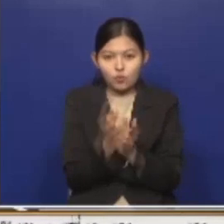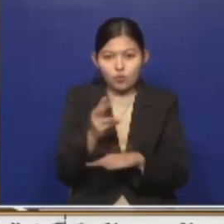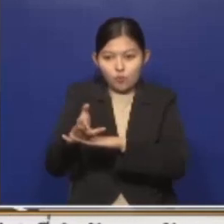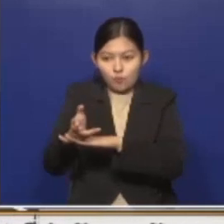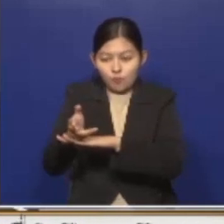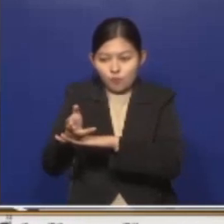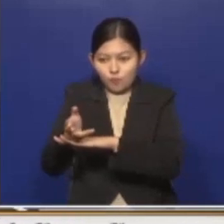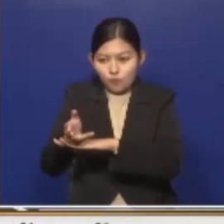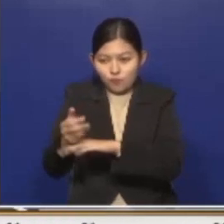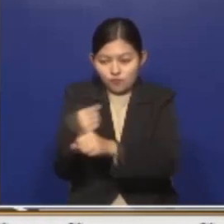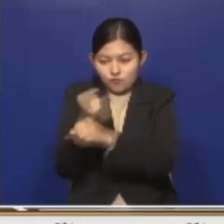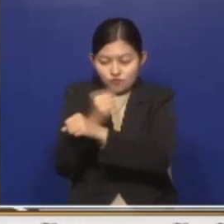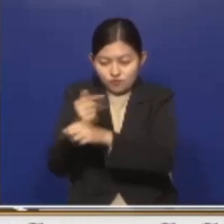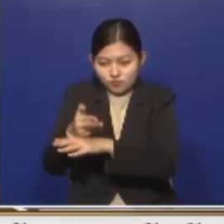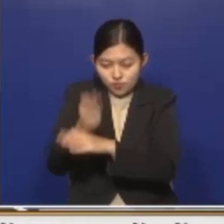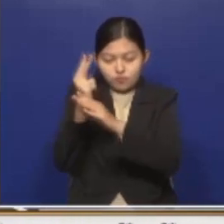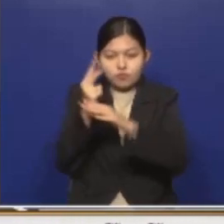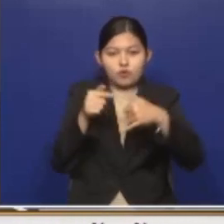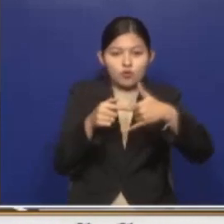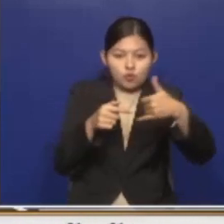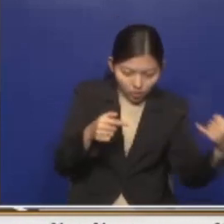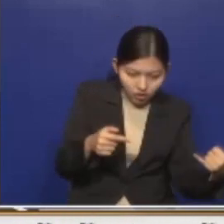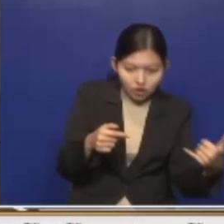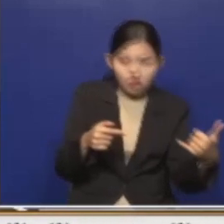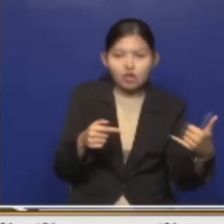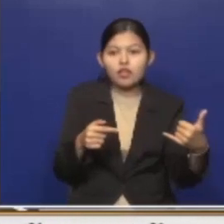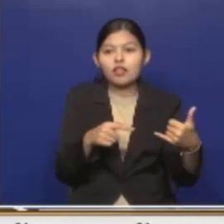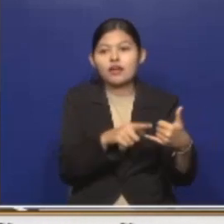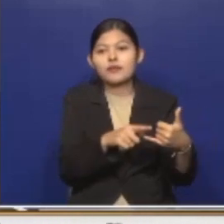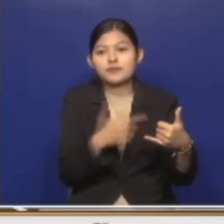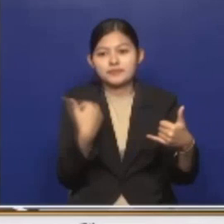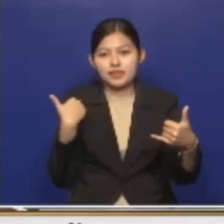ดนพี่น้องเกษตรกรในตำบลพเนียดนะครับเจ็บสาหัส